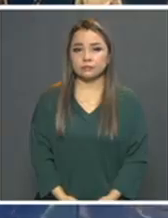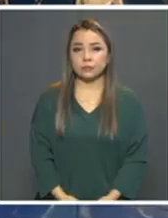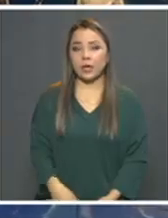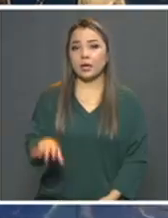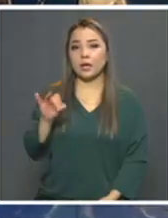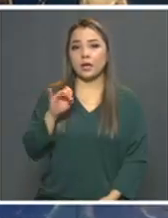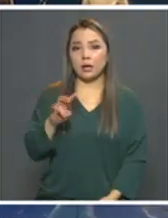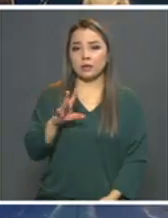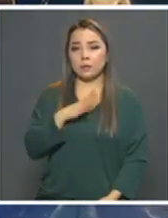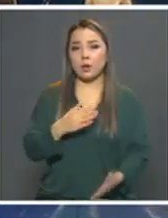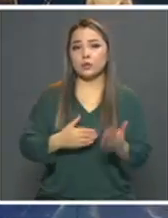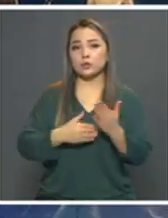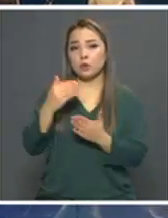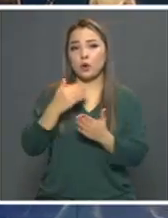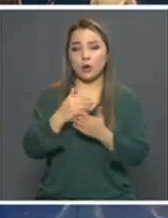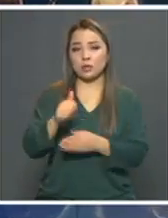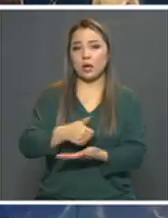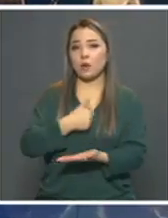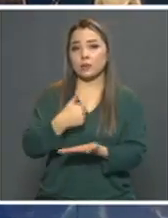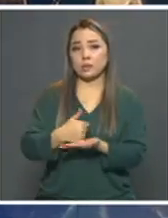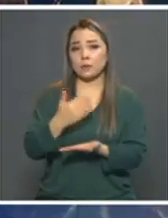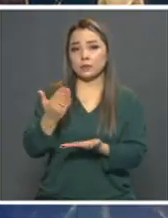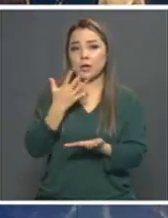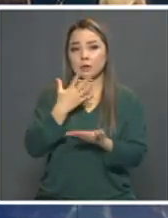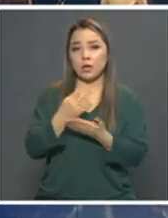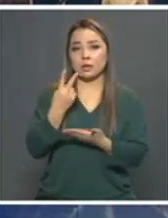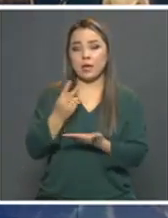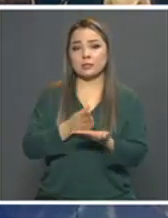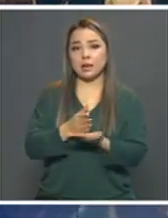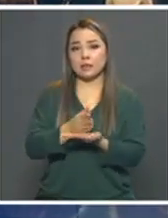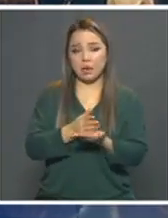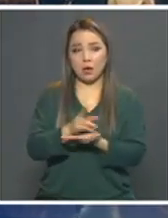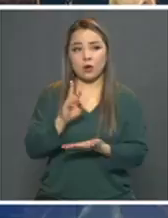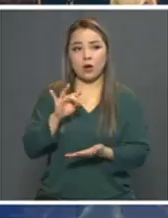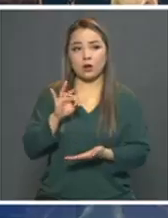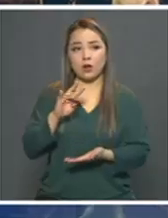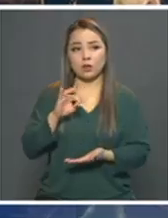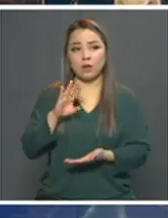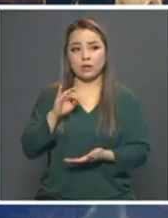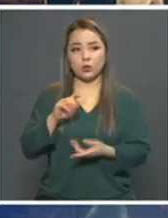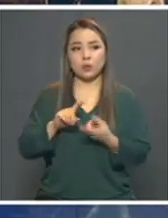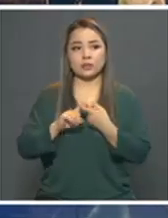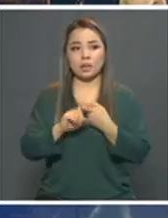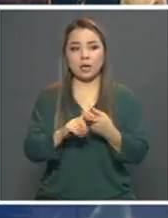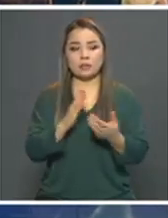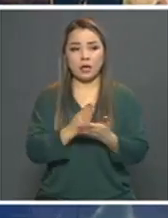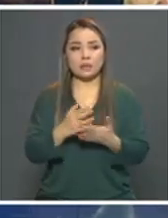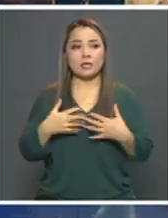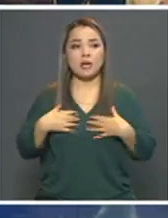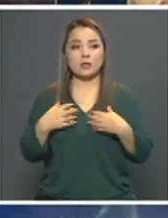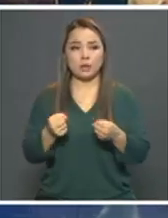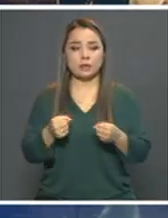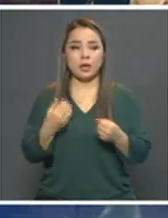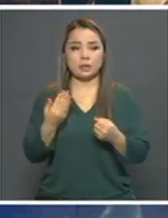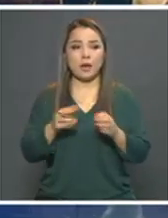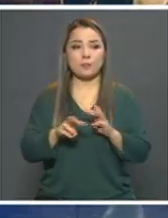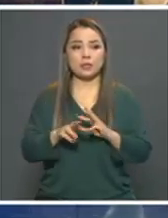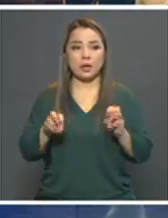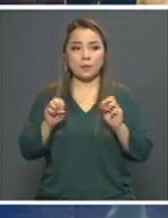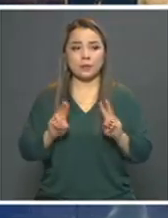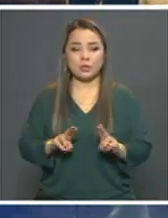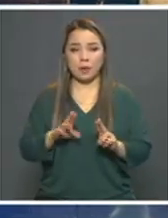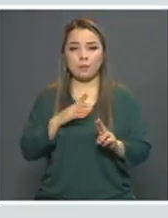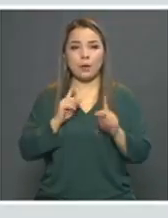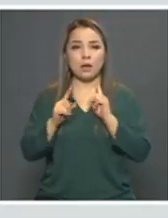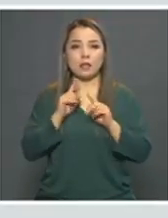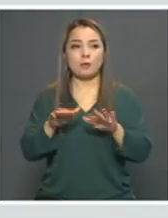Ал Иранда жоғары лауазымды екі саясаткер осы коронавирус дертін жұқтырды. Олардың бірі денсаулық сақтау министрінің орынбасары, екіншісі